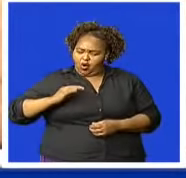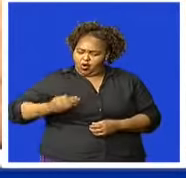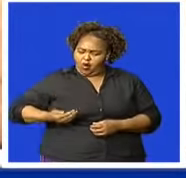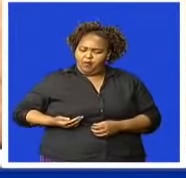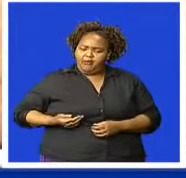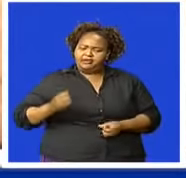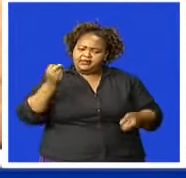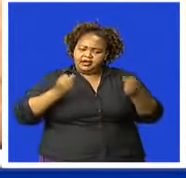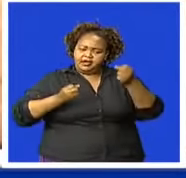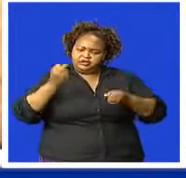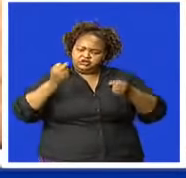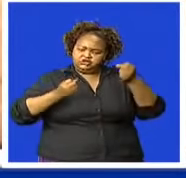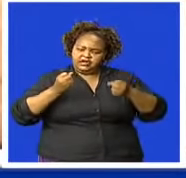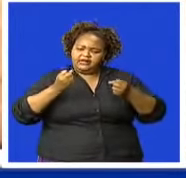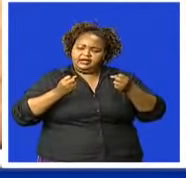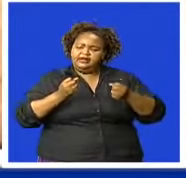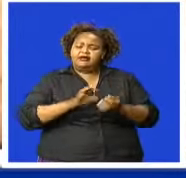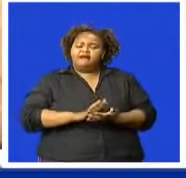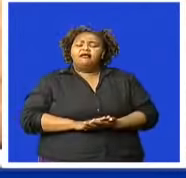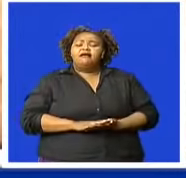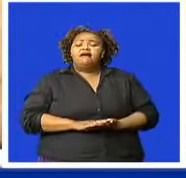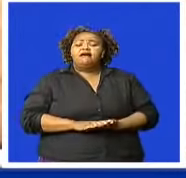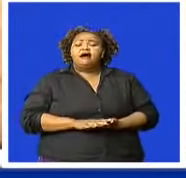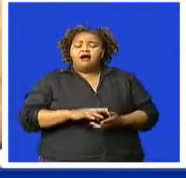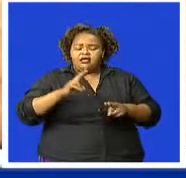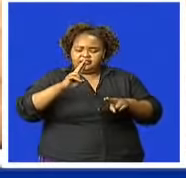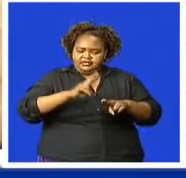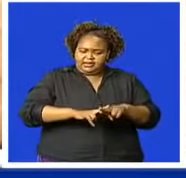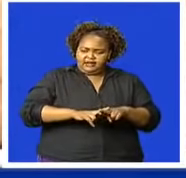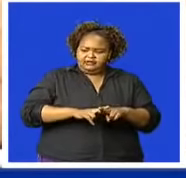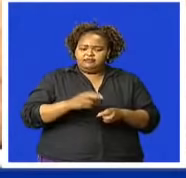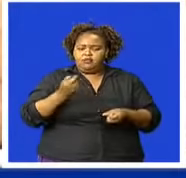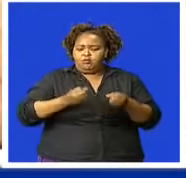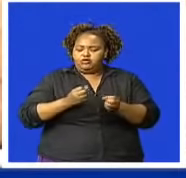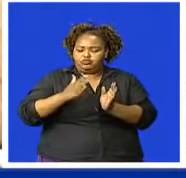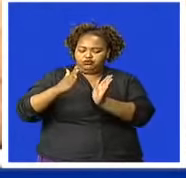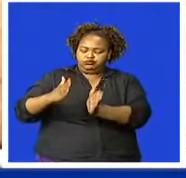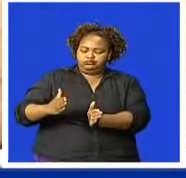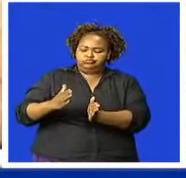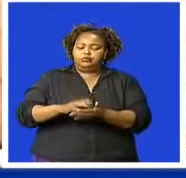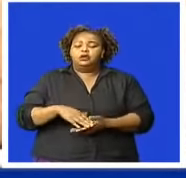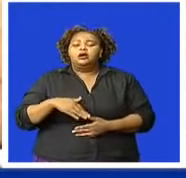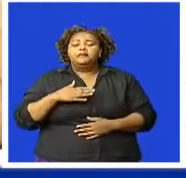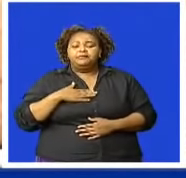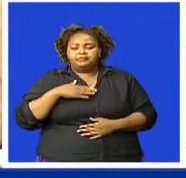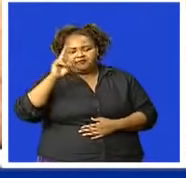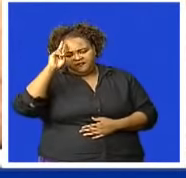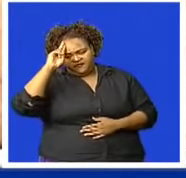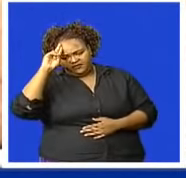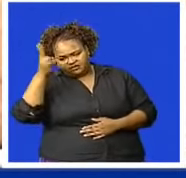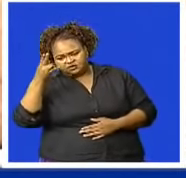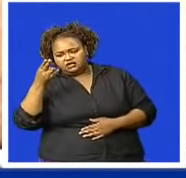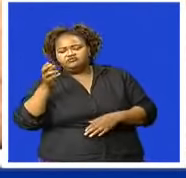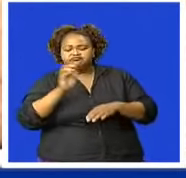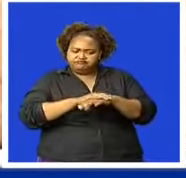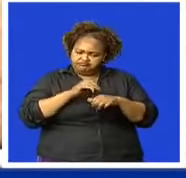moto eyilaceleni kwakhe. Xa ngifike ngimvusele nje-ke avume ngimbuda usisi